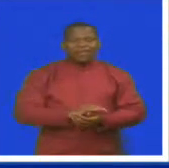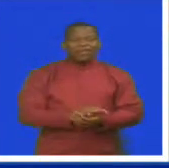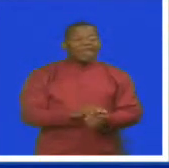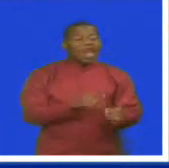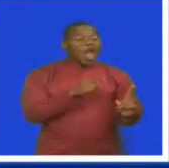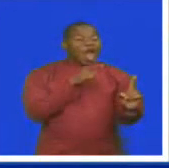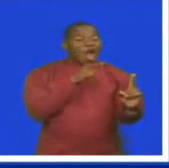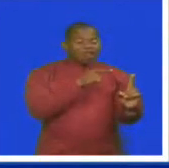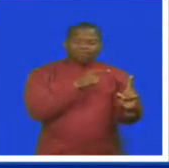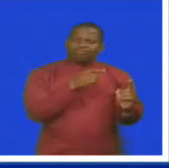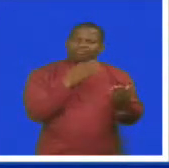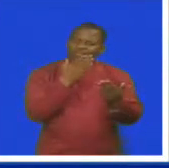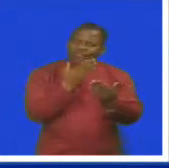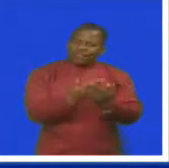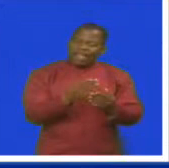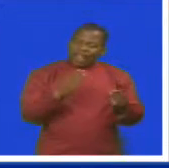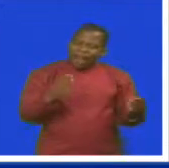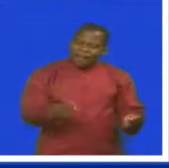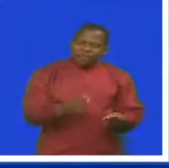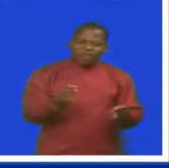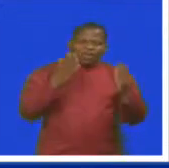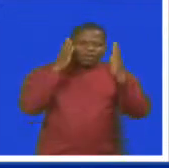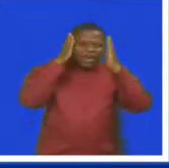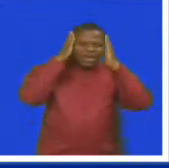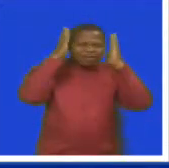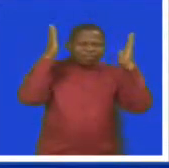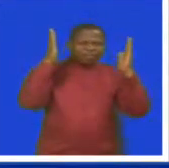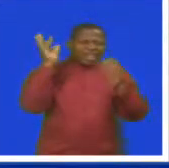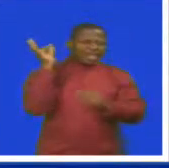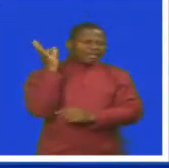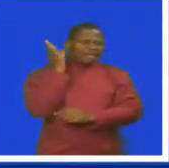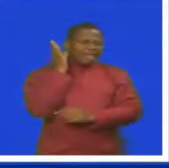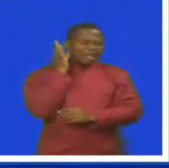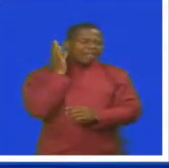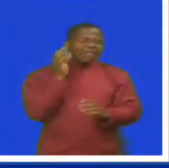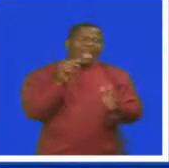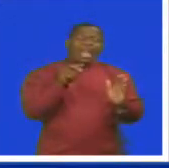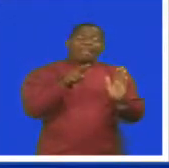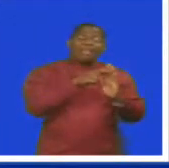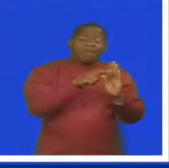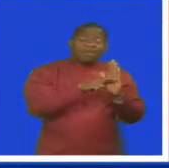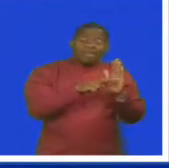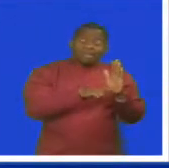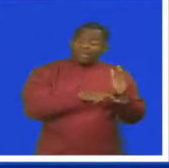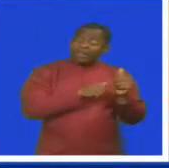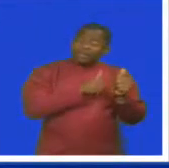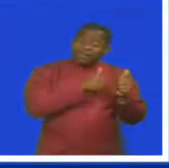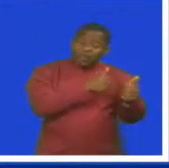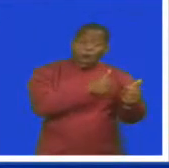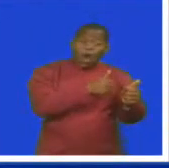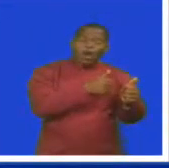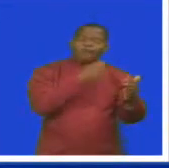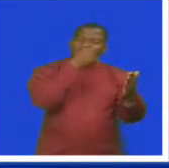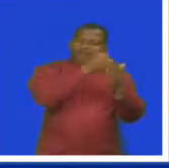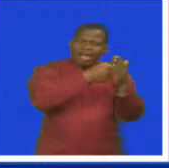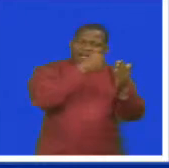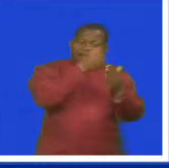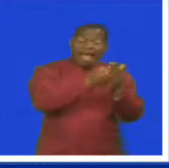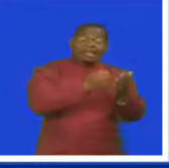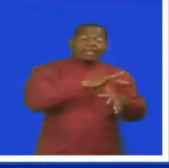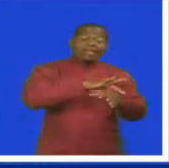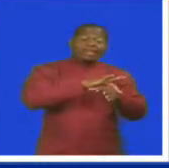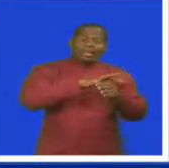nekulalela nokulandzela imigomo yokuvikela kwanza kwemkhuhlane COVID-19 njengoba nguloko lokuthi